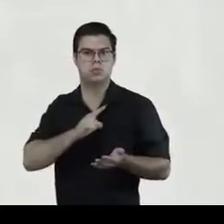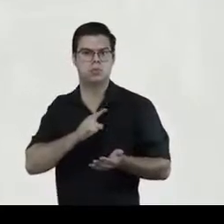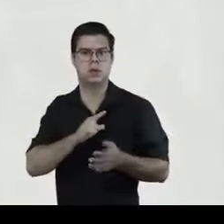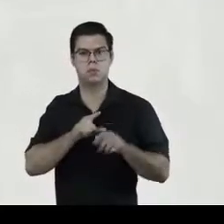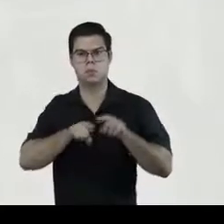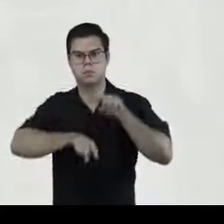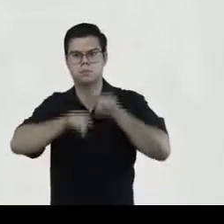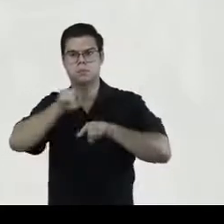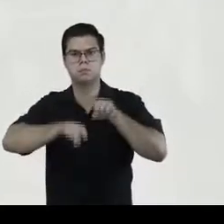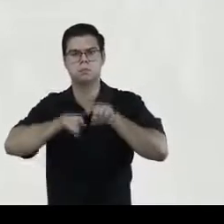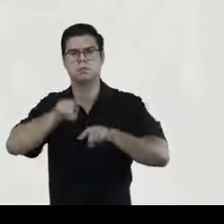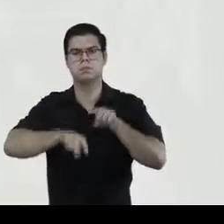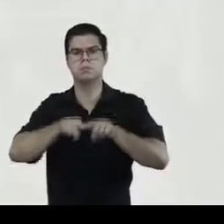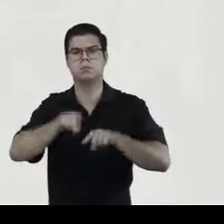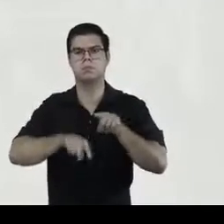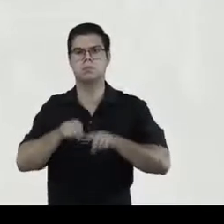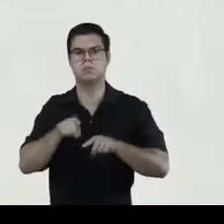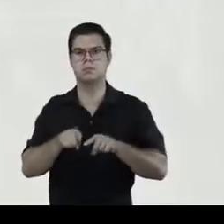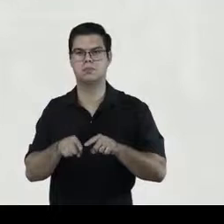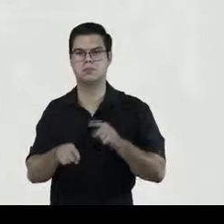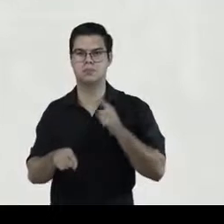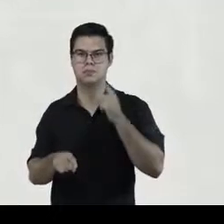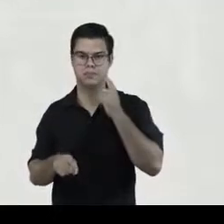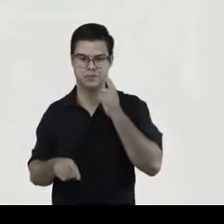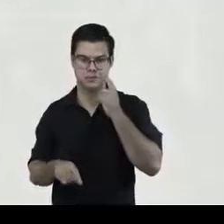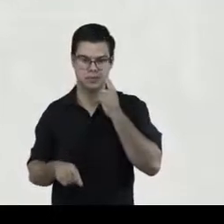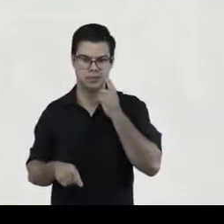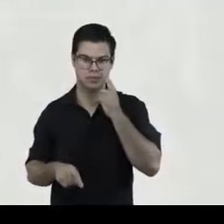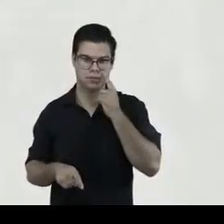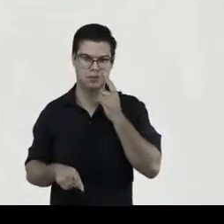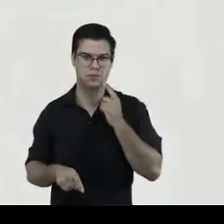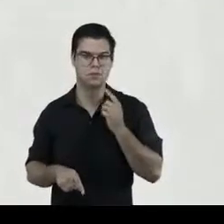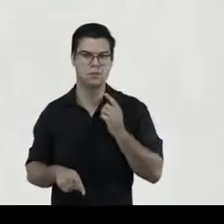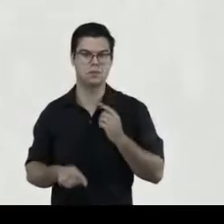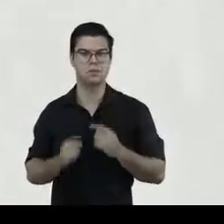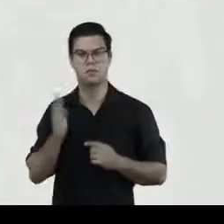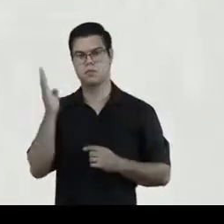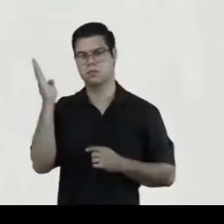de l'édition de Lyon à droite, avec ses différences. Suivante.